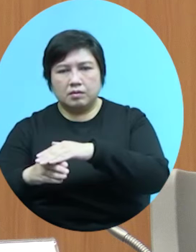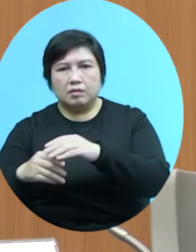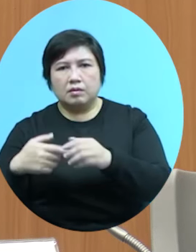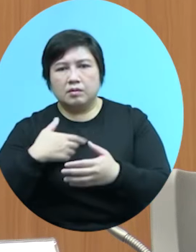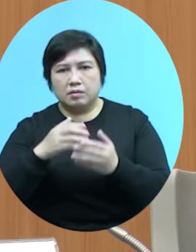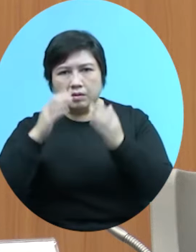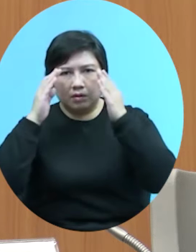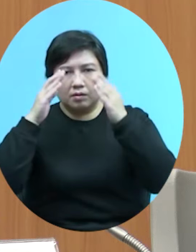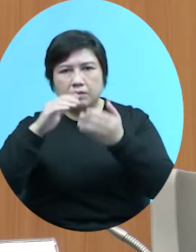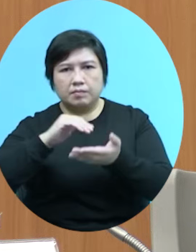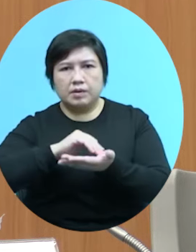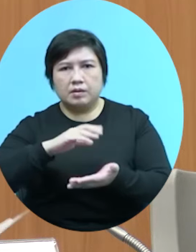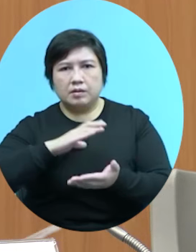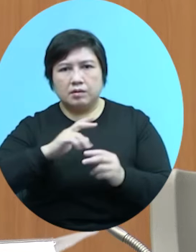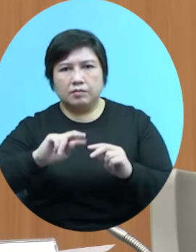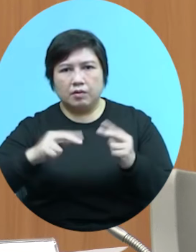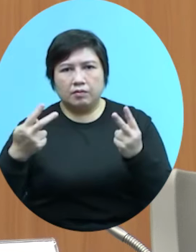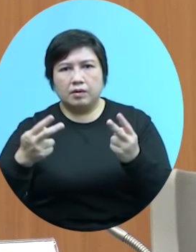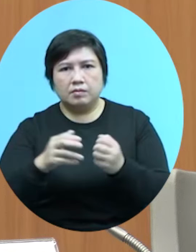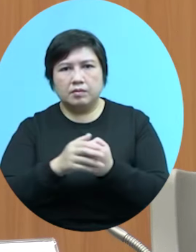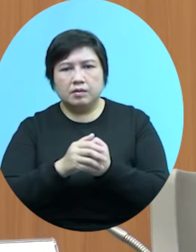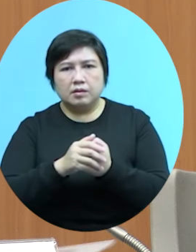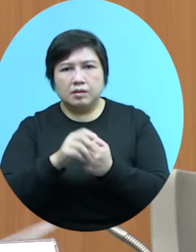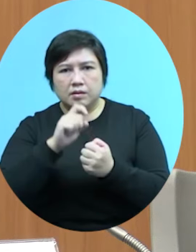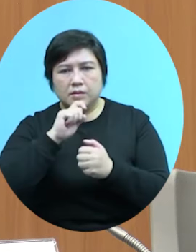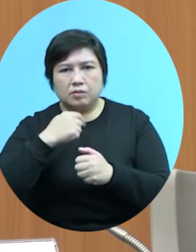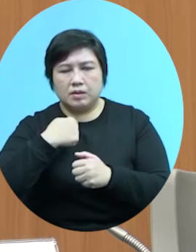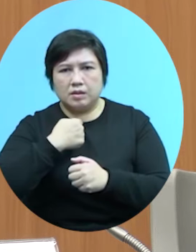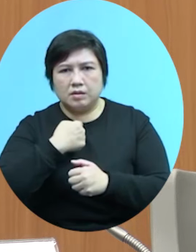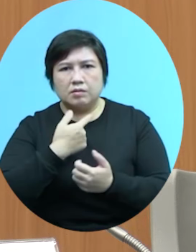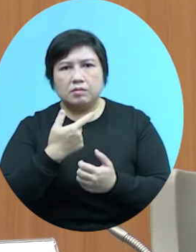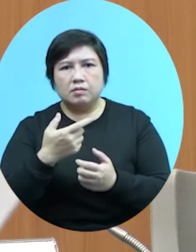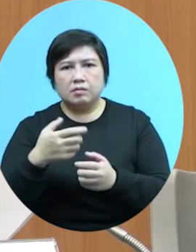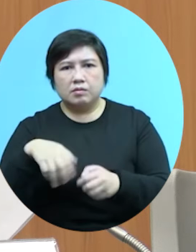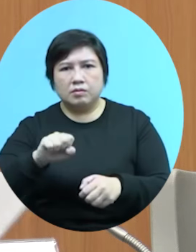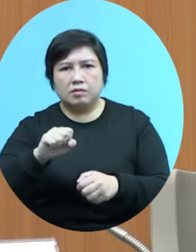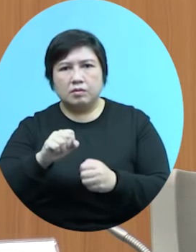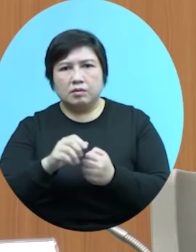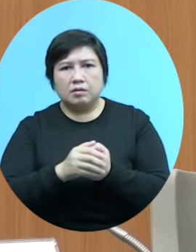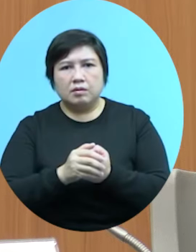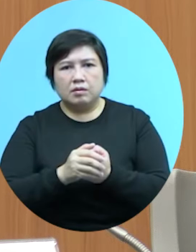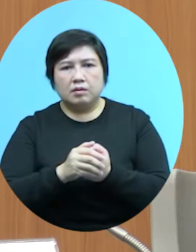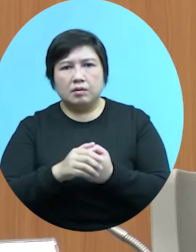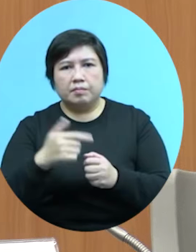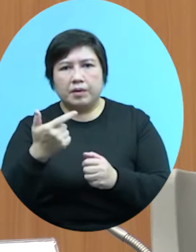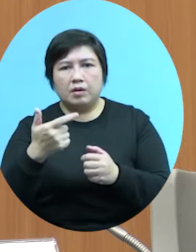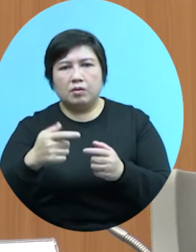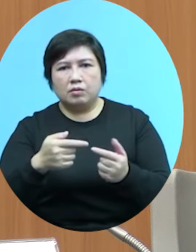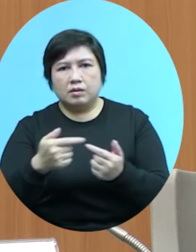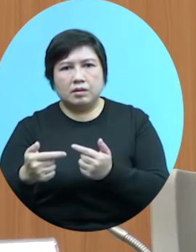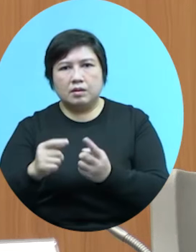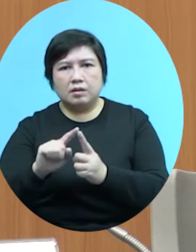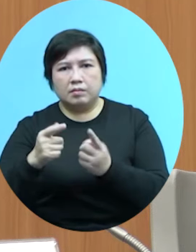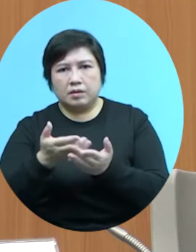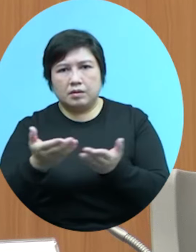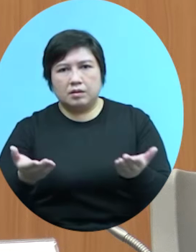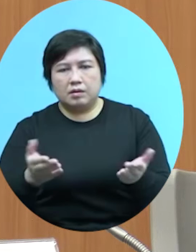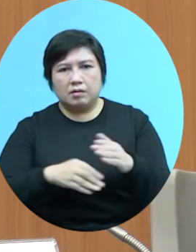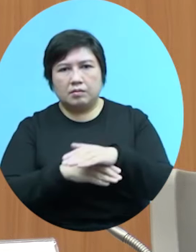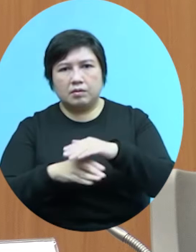切留意著疫情的發展在有需要的時候便會使用8號至11號展館